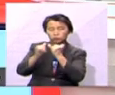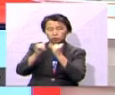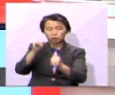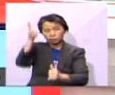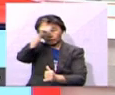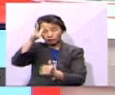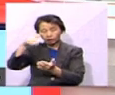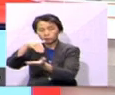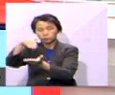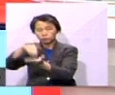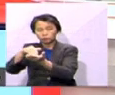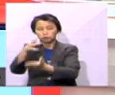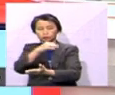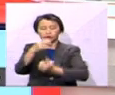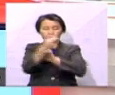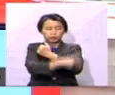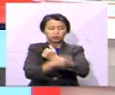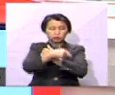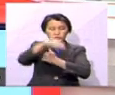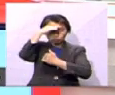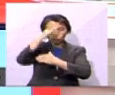Persekutuan dan Negeri Johor.